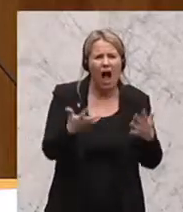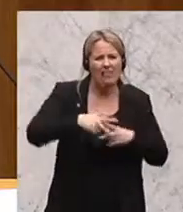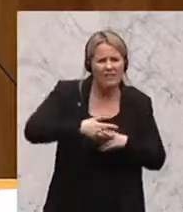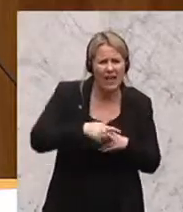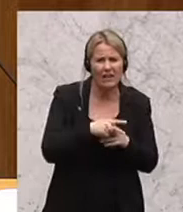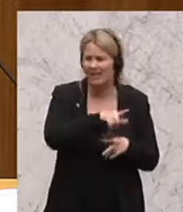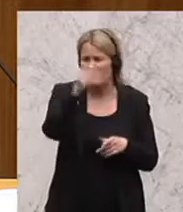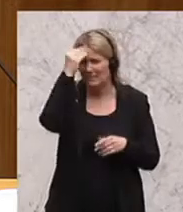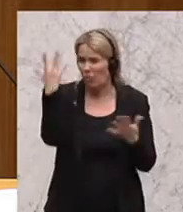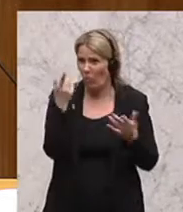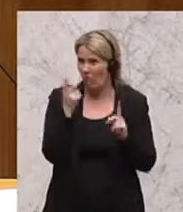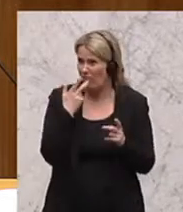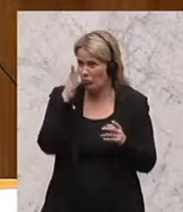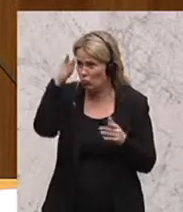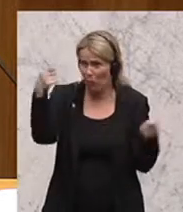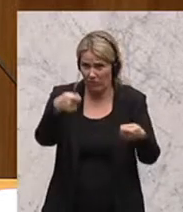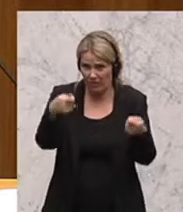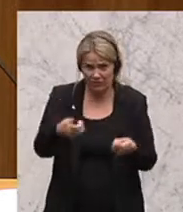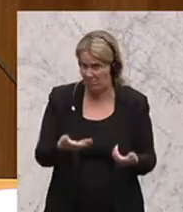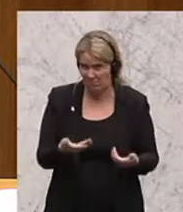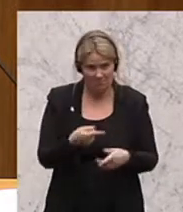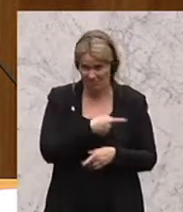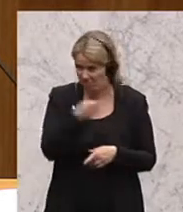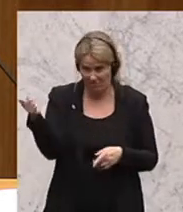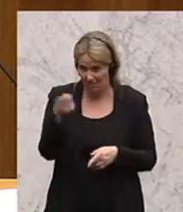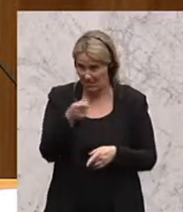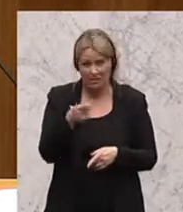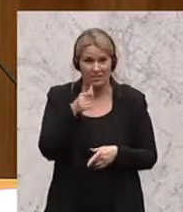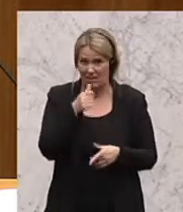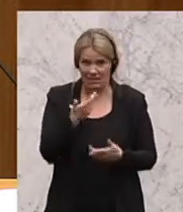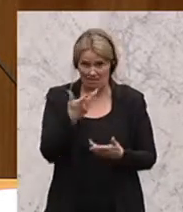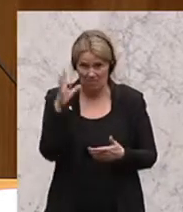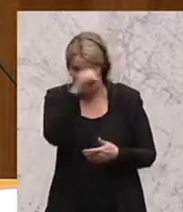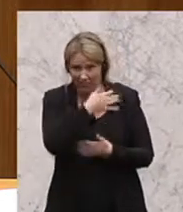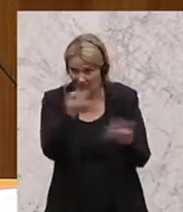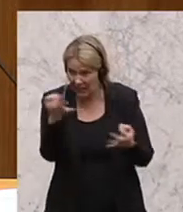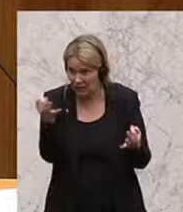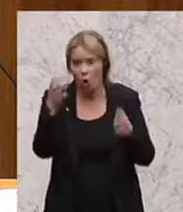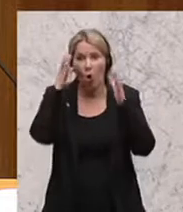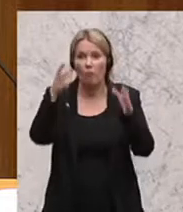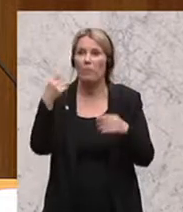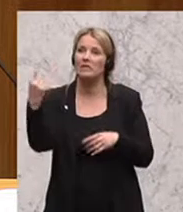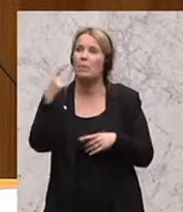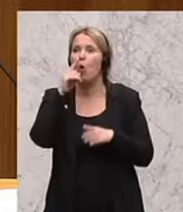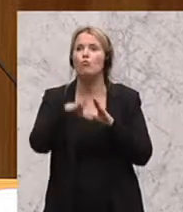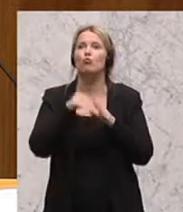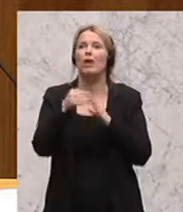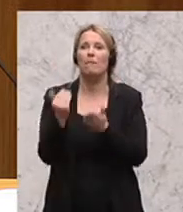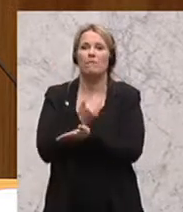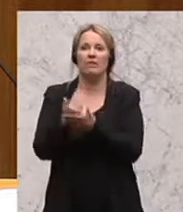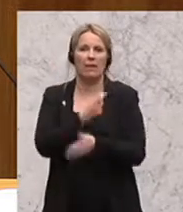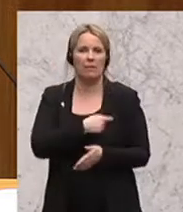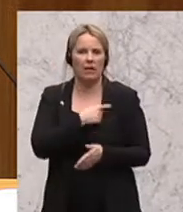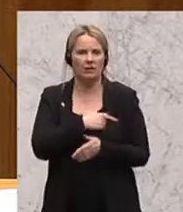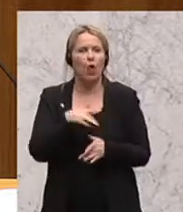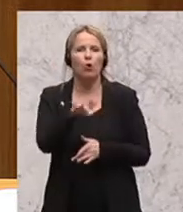Sie, wo jetzt noch investiert wird? Sie haben es nicht überzuckert und die ÖVP hat sich als Unternehmervertreterpartei von